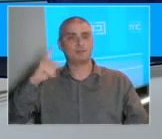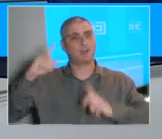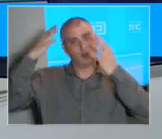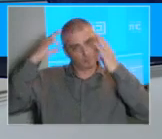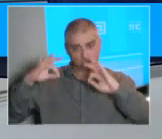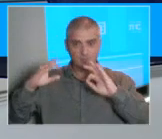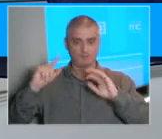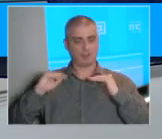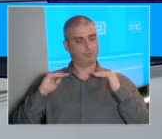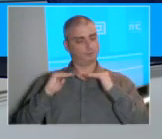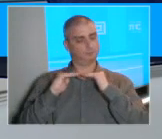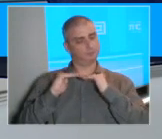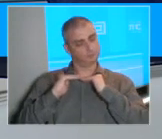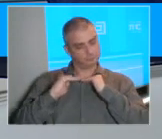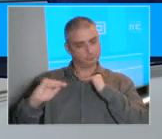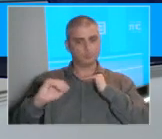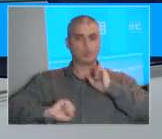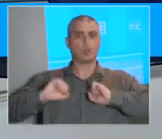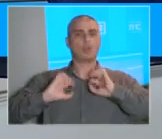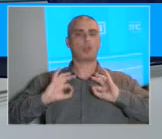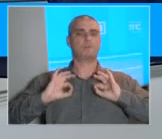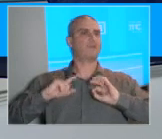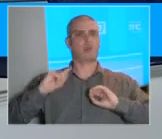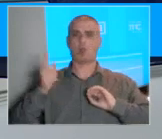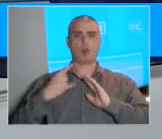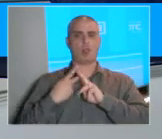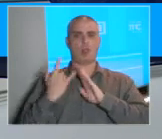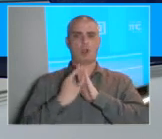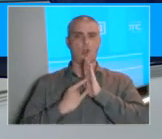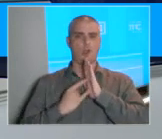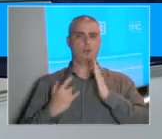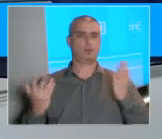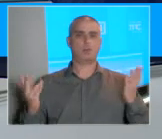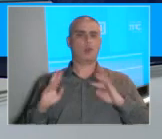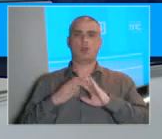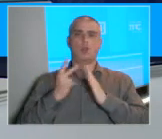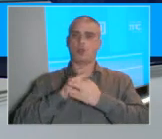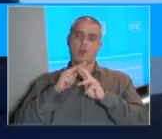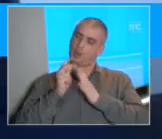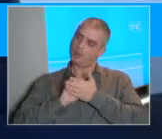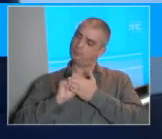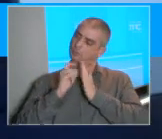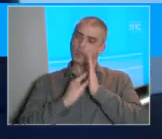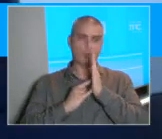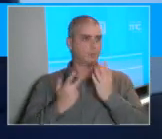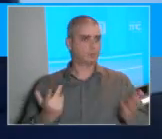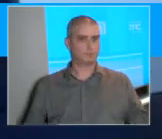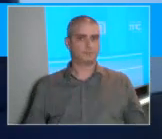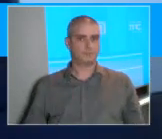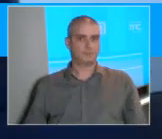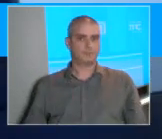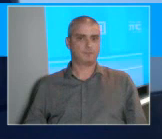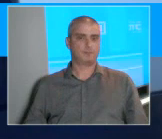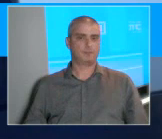הממלכתי, ואמור ליישר איזשהי קו נורמטיבי, כי לא הכל חוק, מה לעשות, לא כל העולם שלנו חוק, שנייה. אמר את